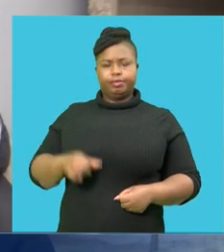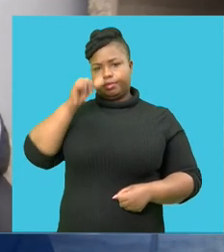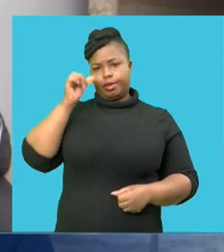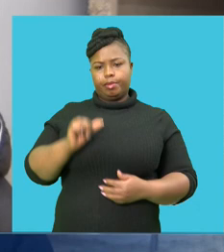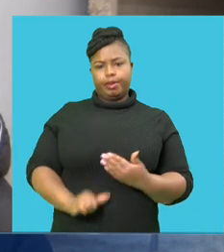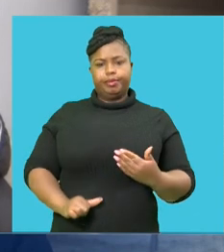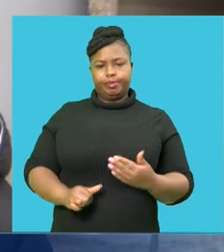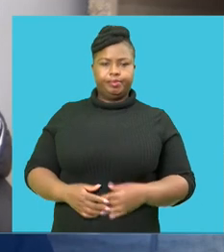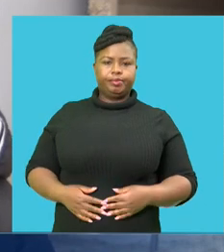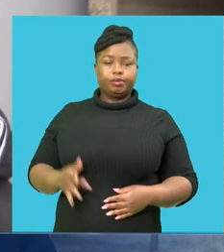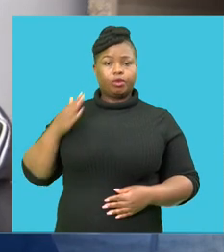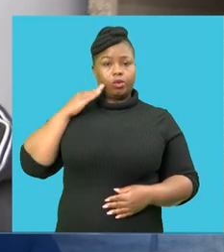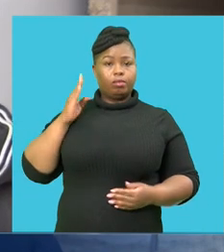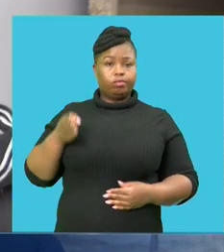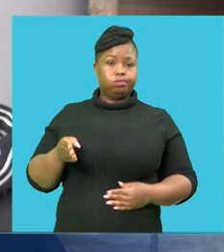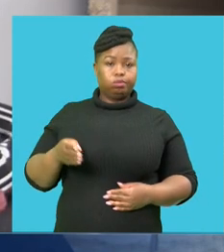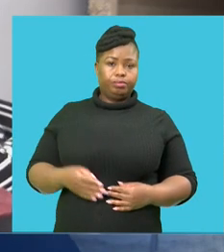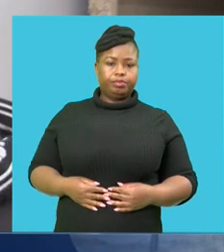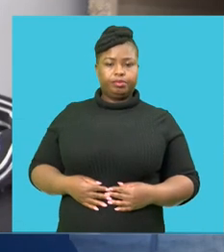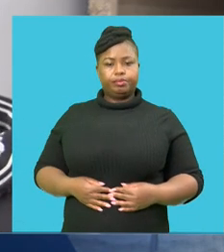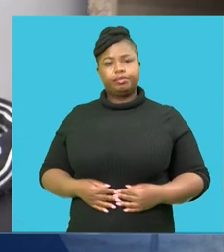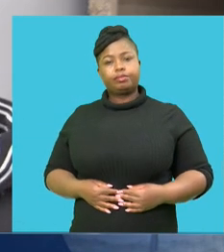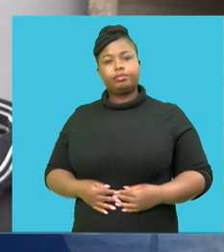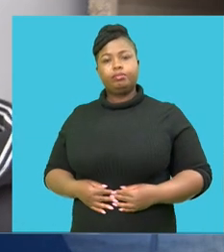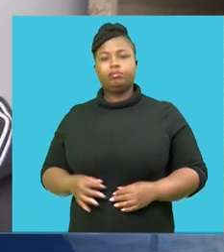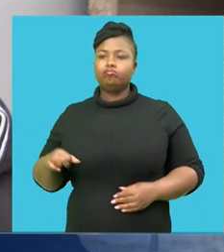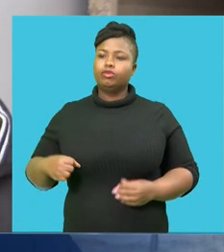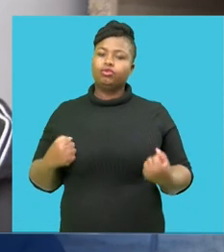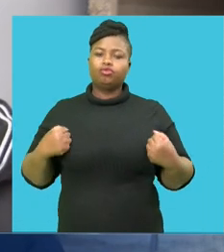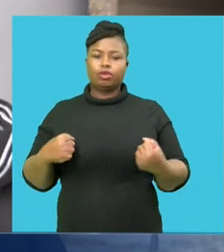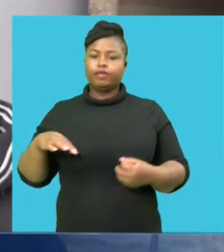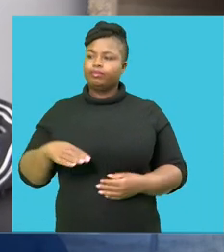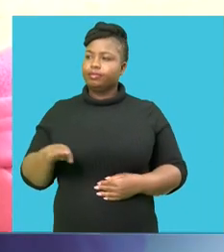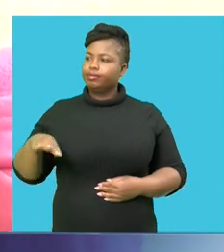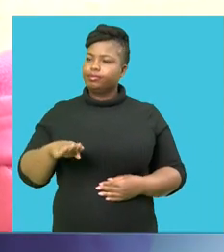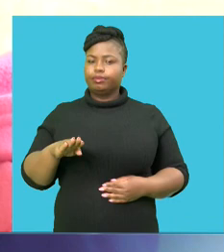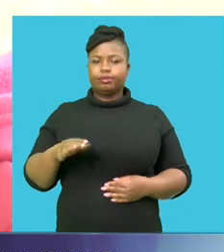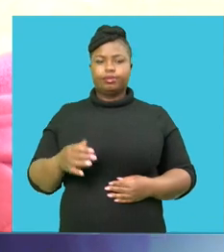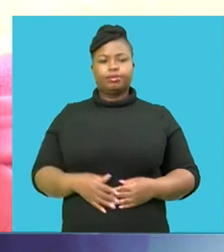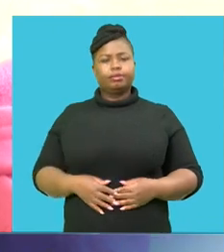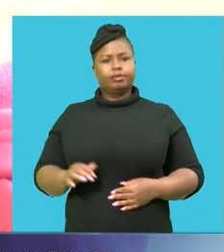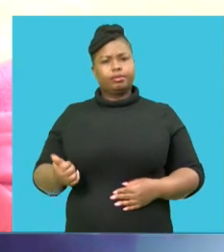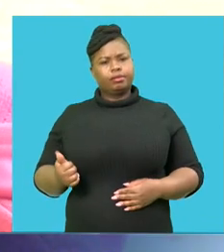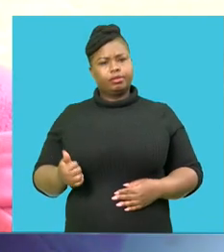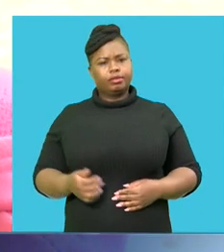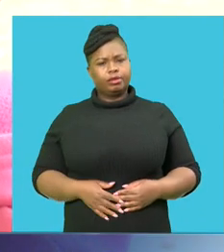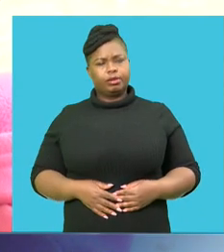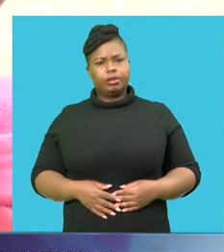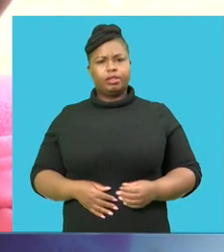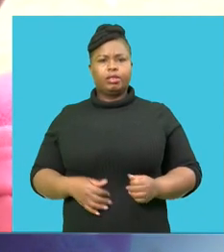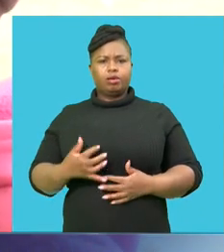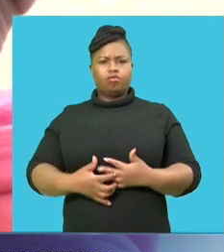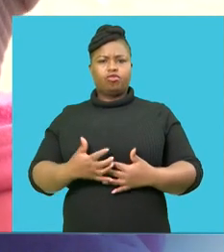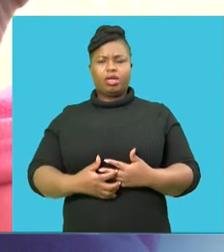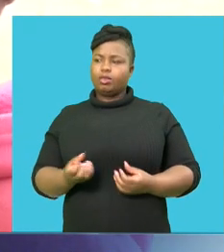April. Mangifika ngihamba ngidrive nje sizihambela. Bese ngikhipha ijasi izinkwanyana because